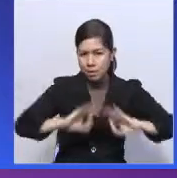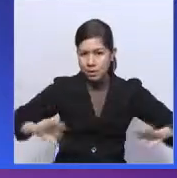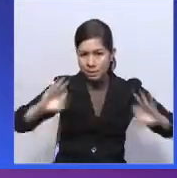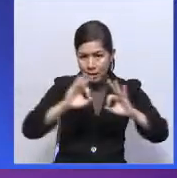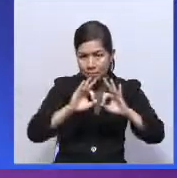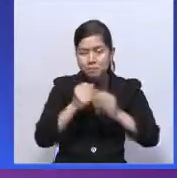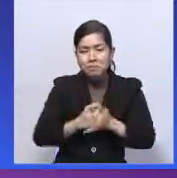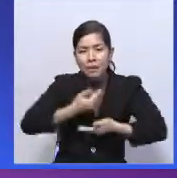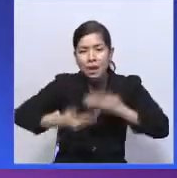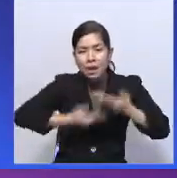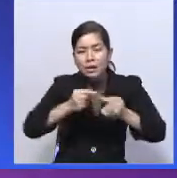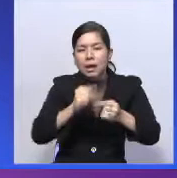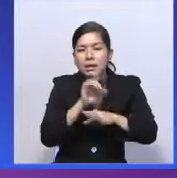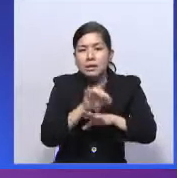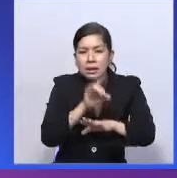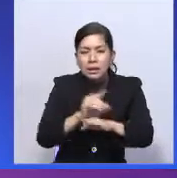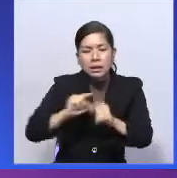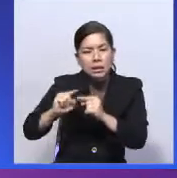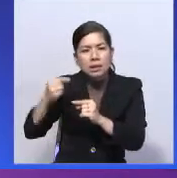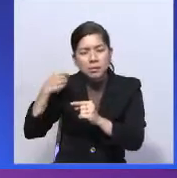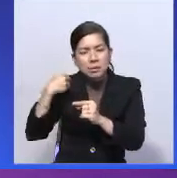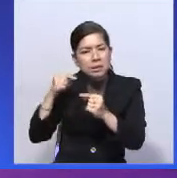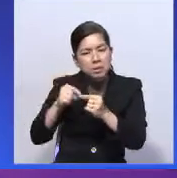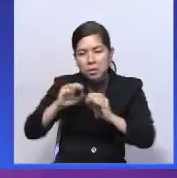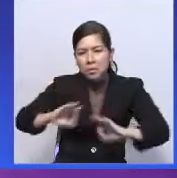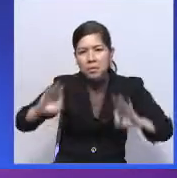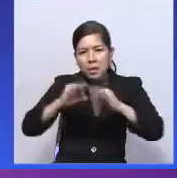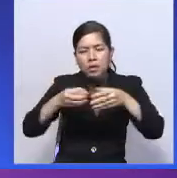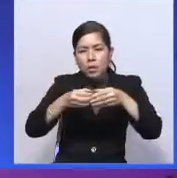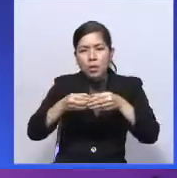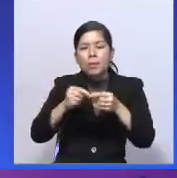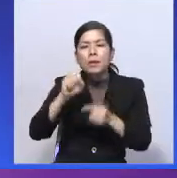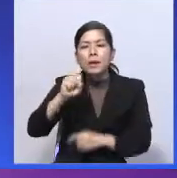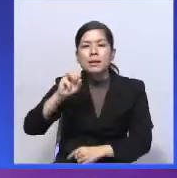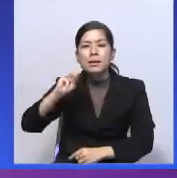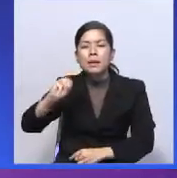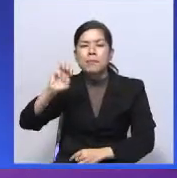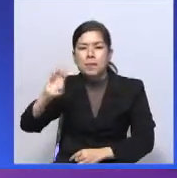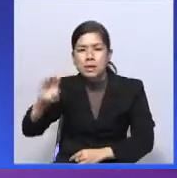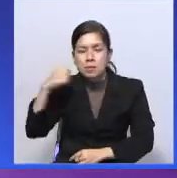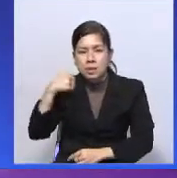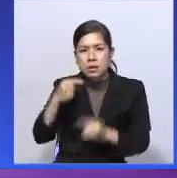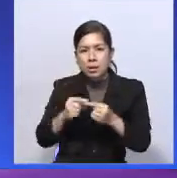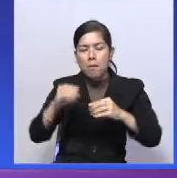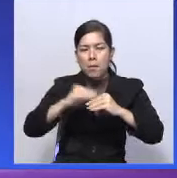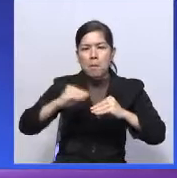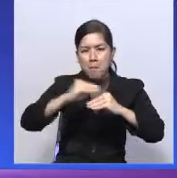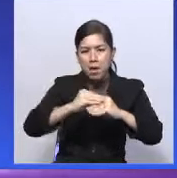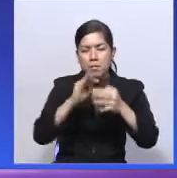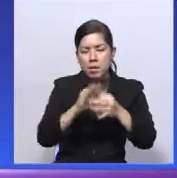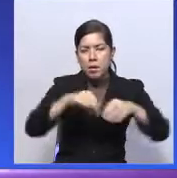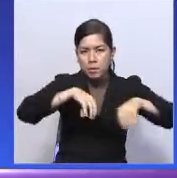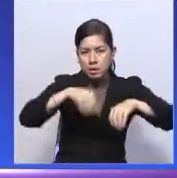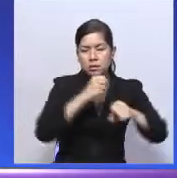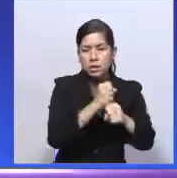ค้าออนไลน์และ e-commerce นี้แหละที่จะทำให้ SME ของเรานั้นสามารถขยายการผลิตข